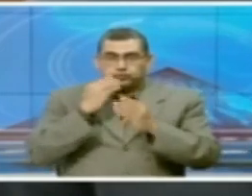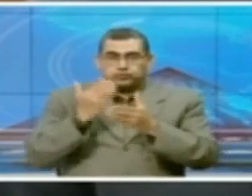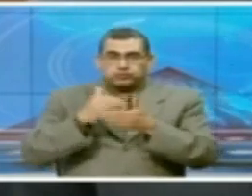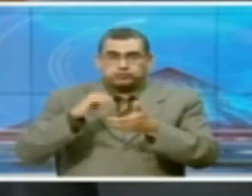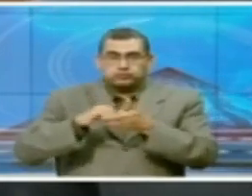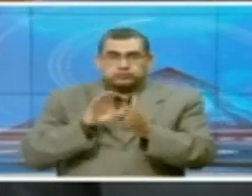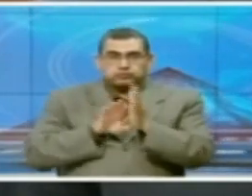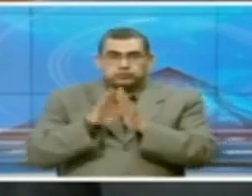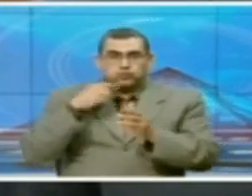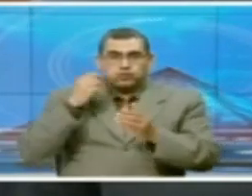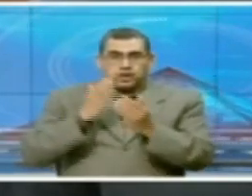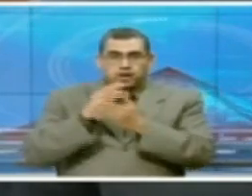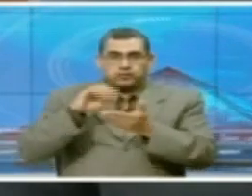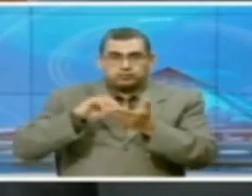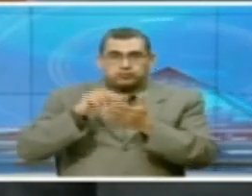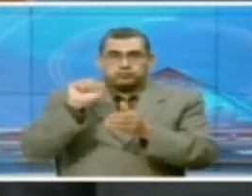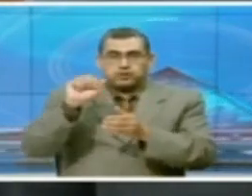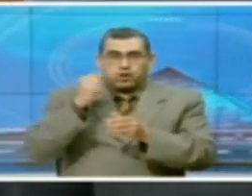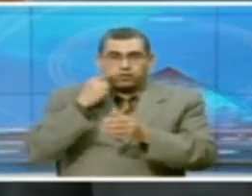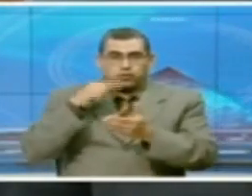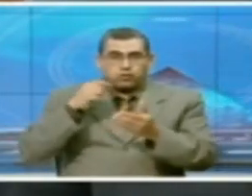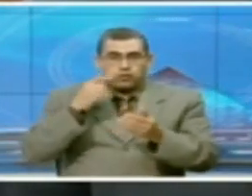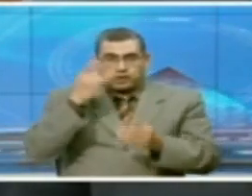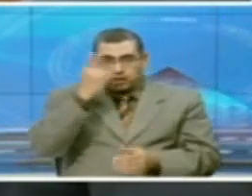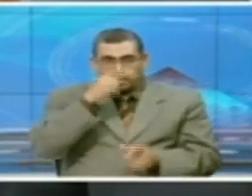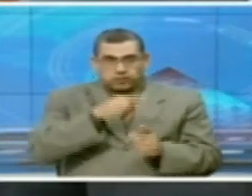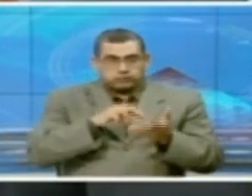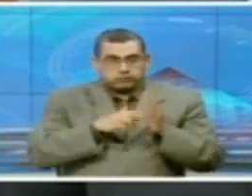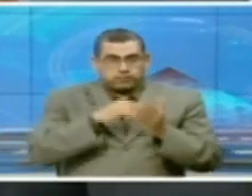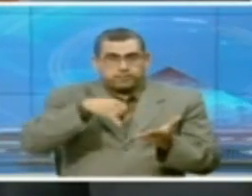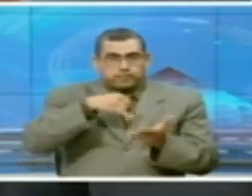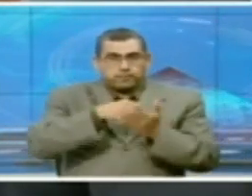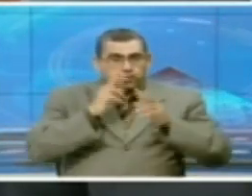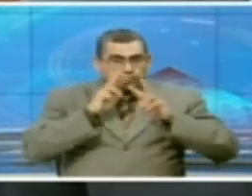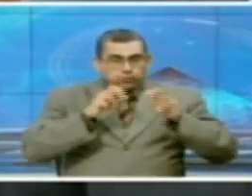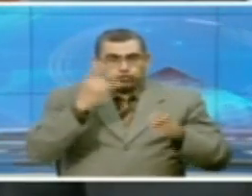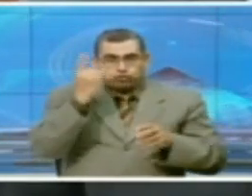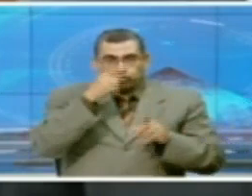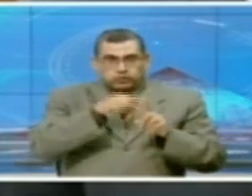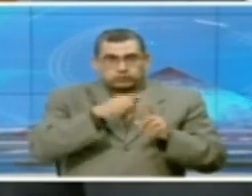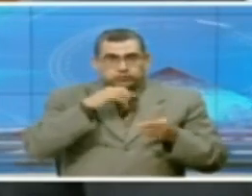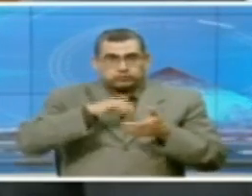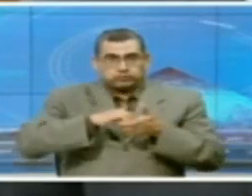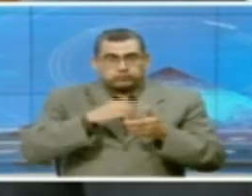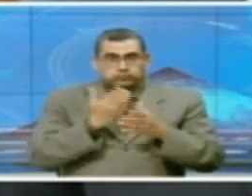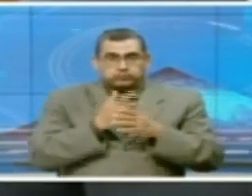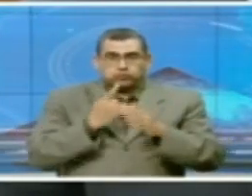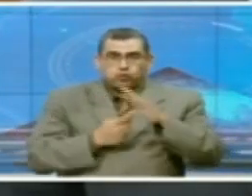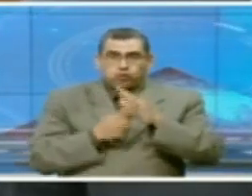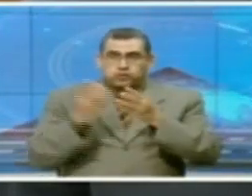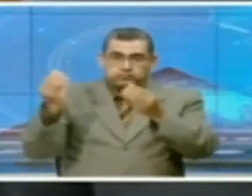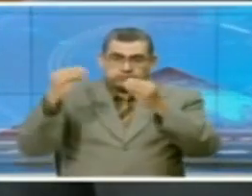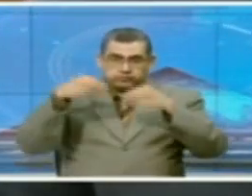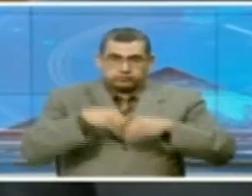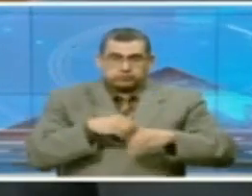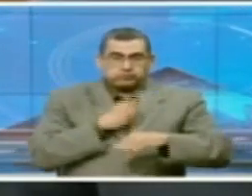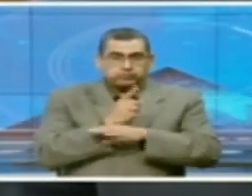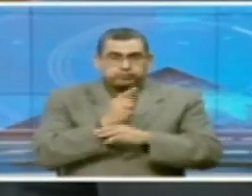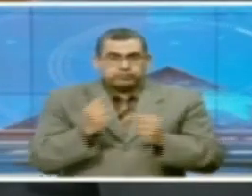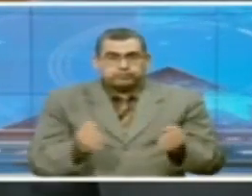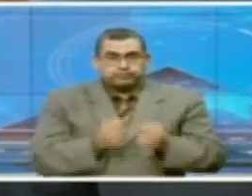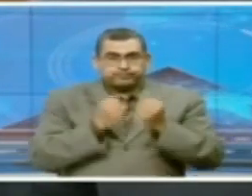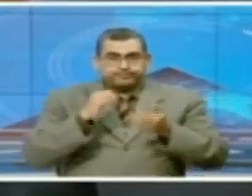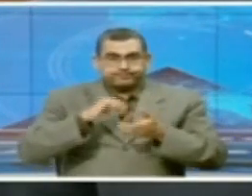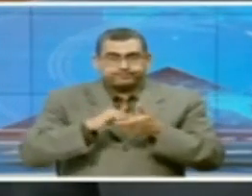التنموي لوزارة الخارجية، ووزارة الداخلية من خلال مركز بحوث الشرطة وكذلك أكاديمية الشرطة الصرح الأمنية العملاق.